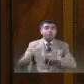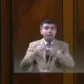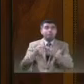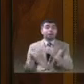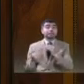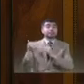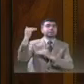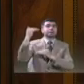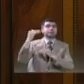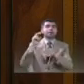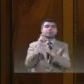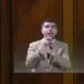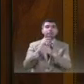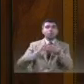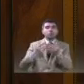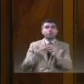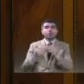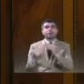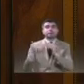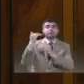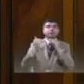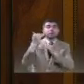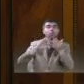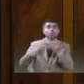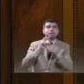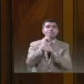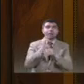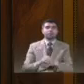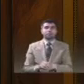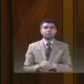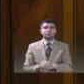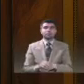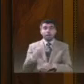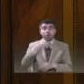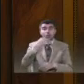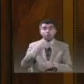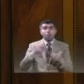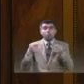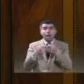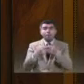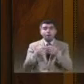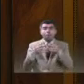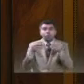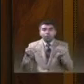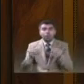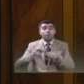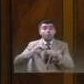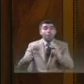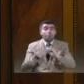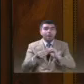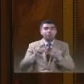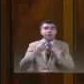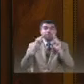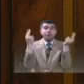مستواه ولتفاقم الدين العمومي بصفة أكبر. وبالرغم من هشاشة الظرفية الدولية